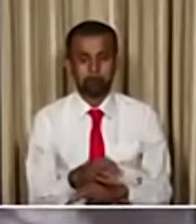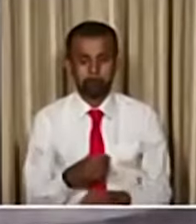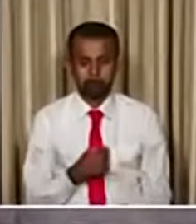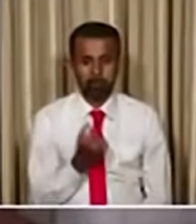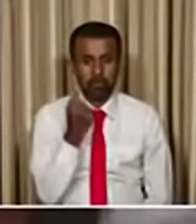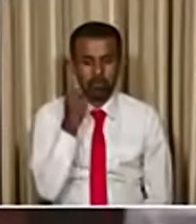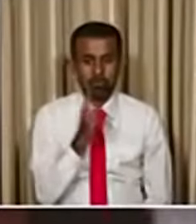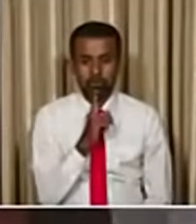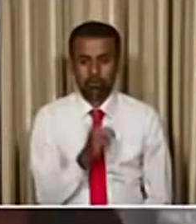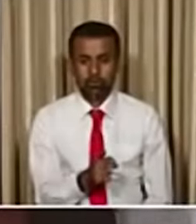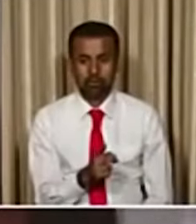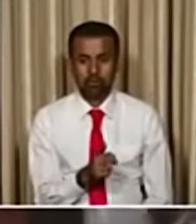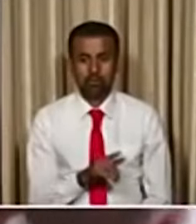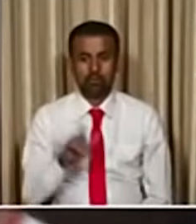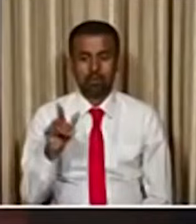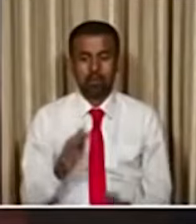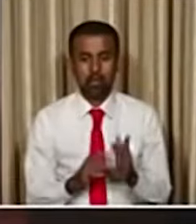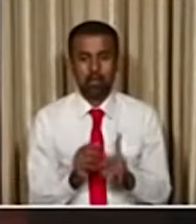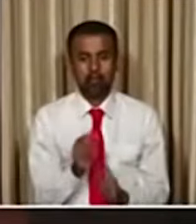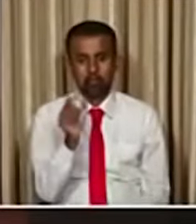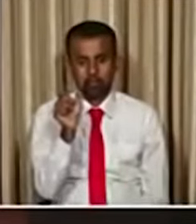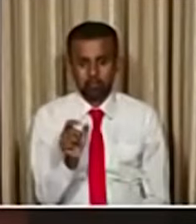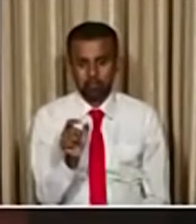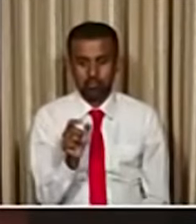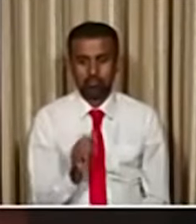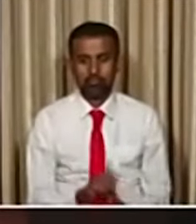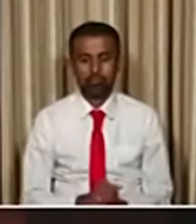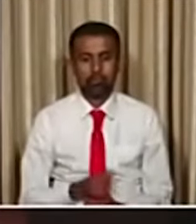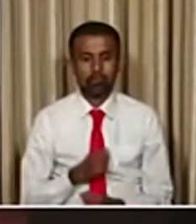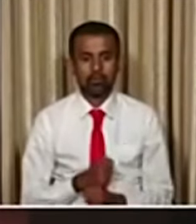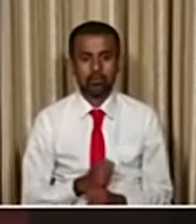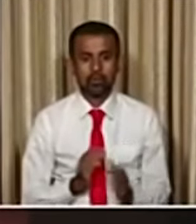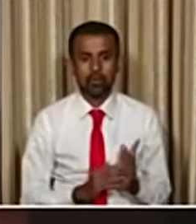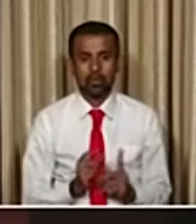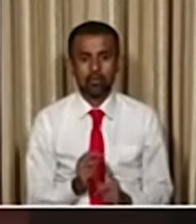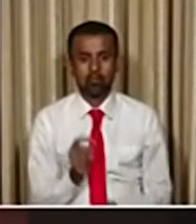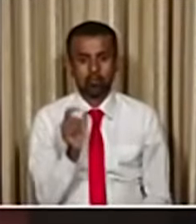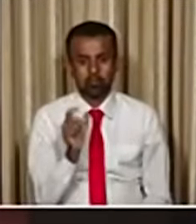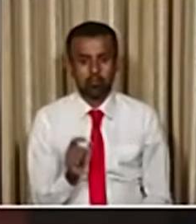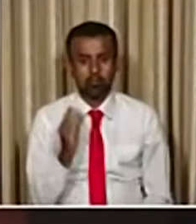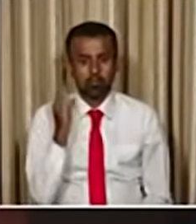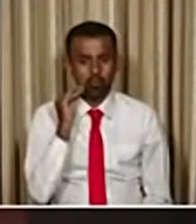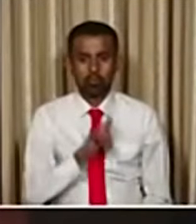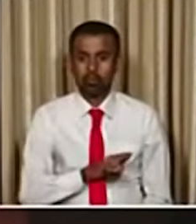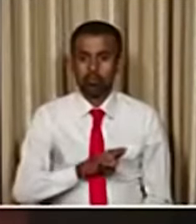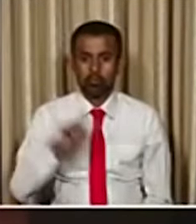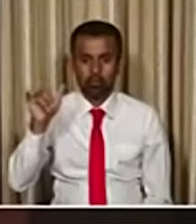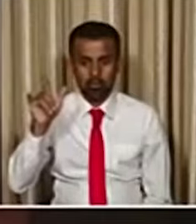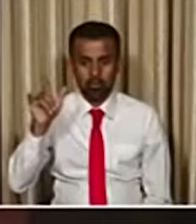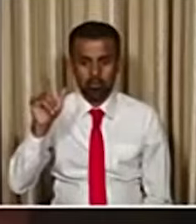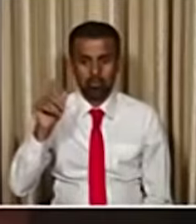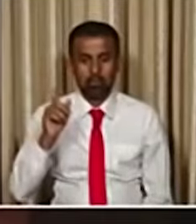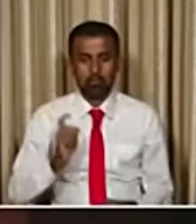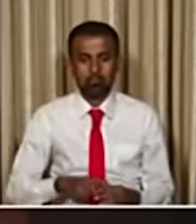යෝජනාවක් කරනවා. කරුණාකරලා විදේශ අමාත්‍යවරයා හෝ රාජ්‍ය අමාත්‍යවරයාව රෂියාවලට යවලා මේ